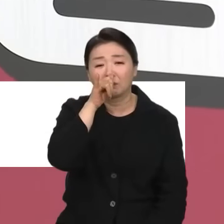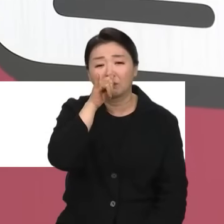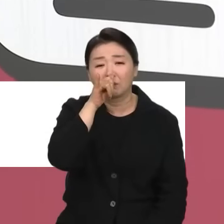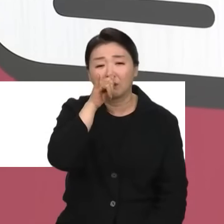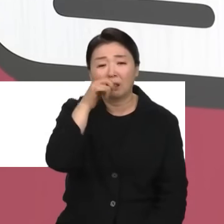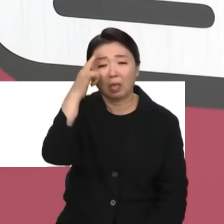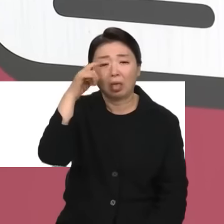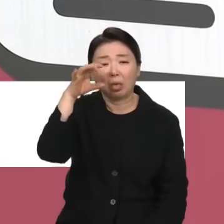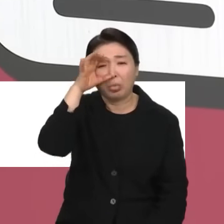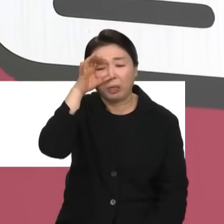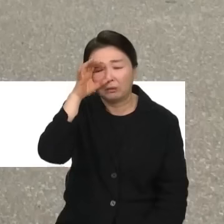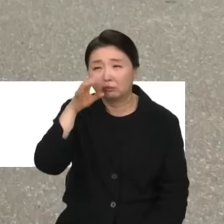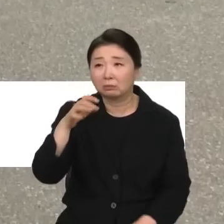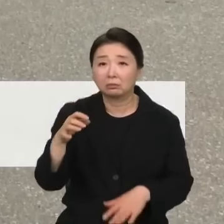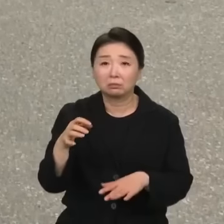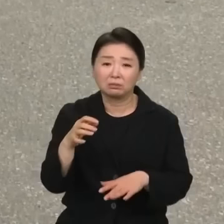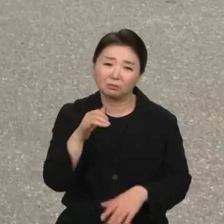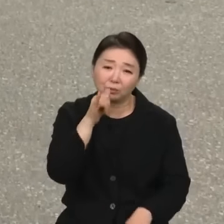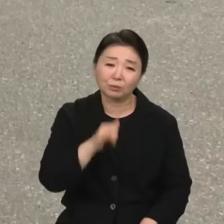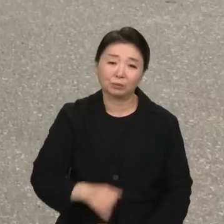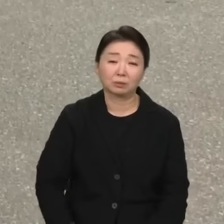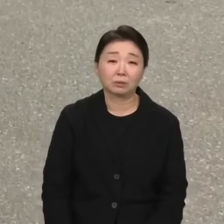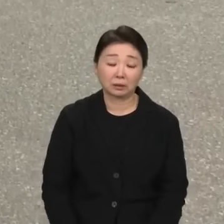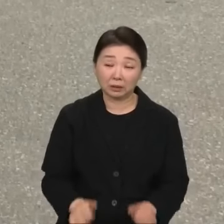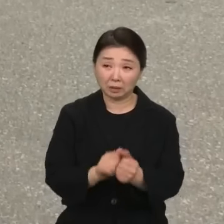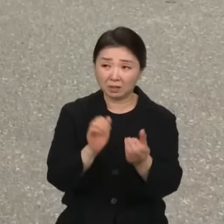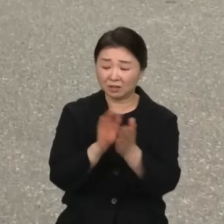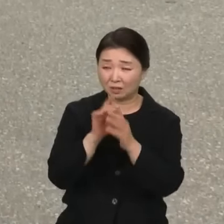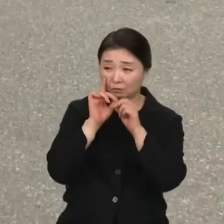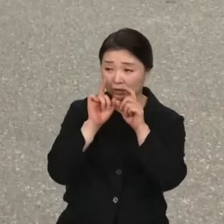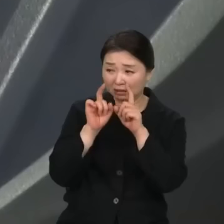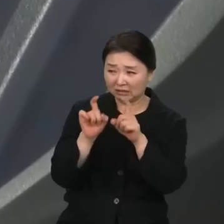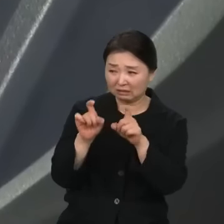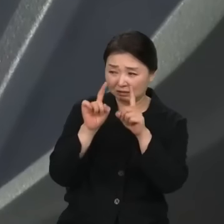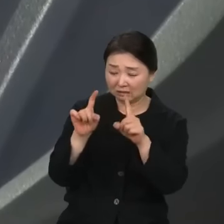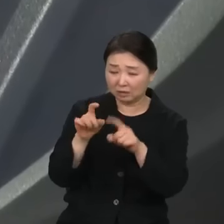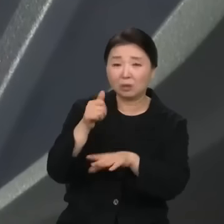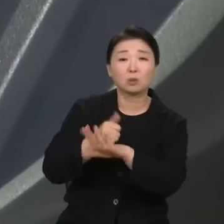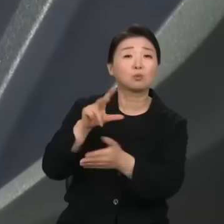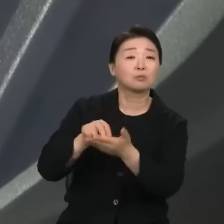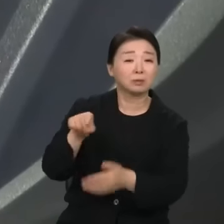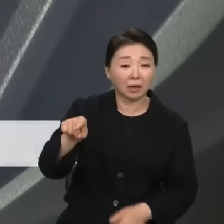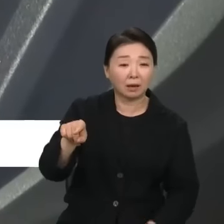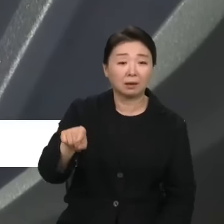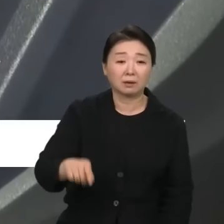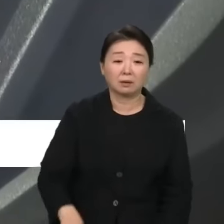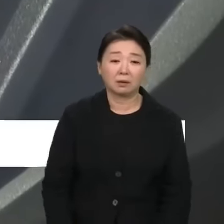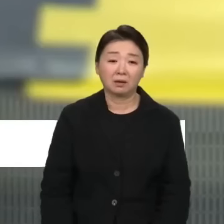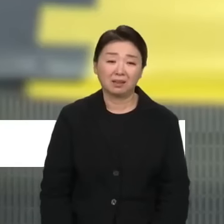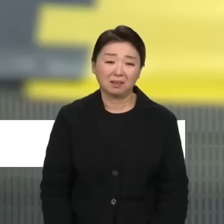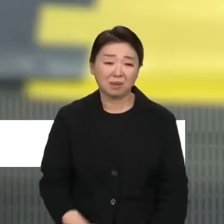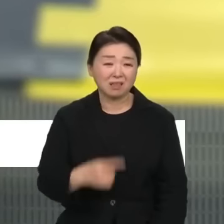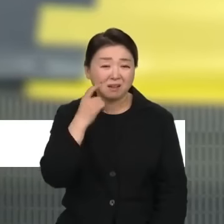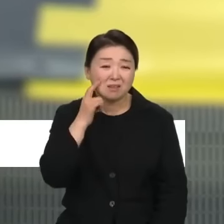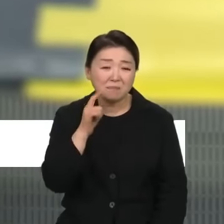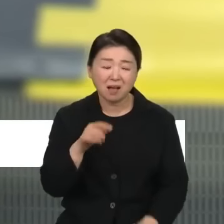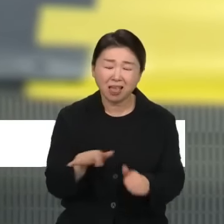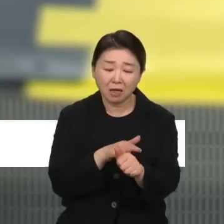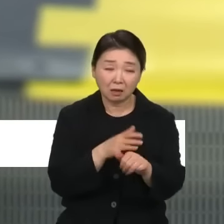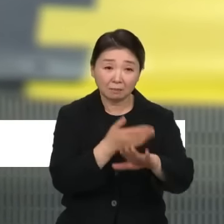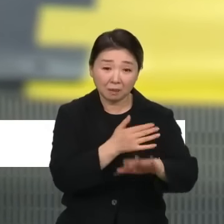멍들어서 다니고 막 이랬는데. 남자친구의 의심이 문제인 것 같다고 했습니다. 혼자 거짓말 시키고 다른 데